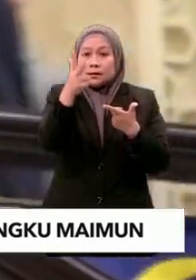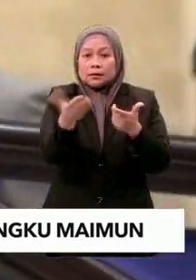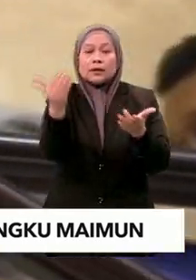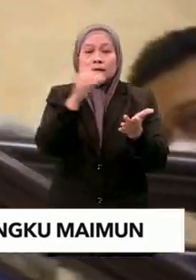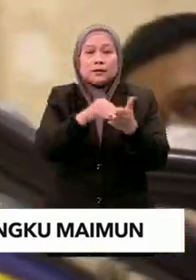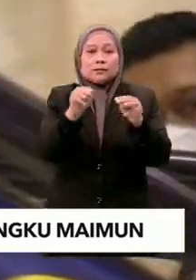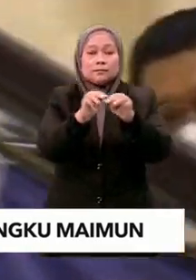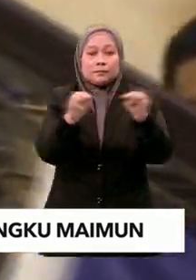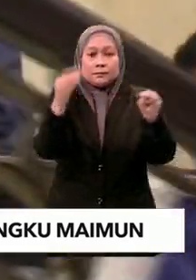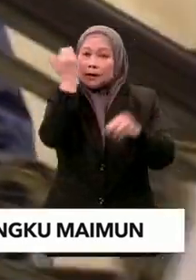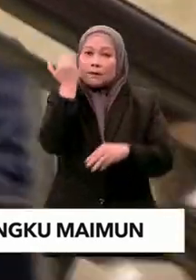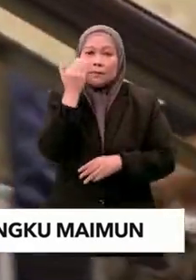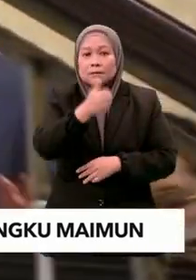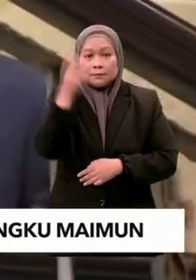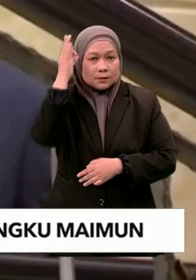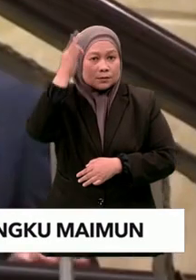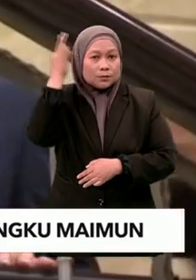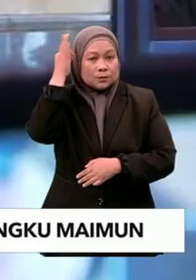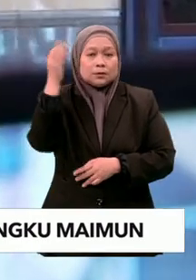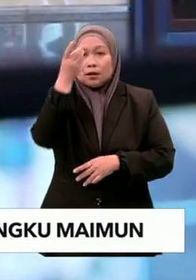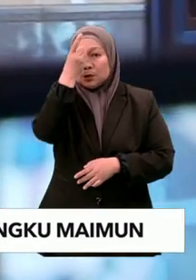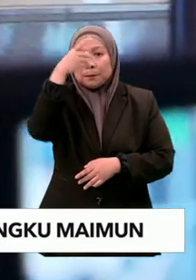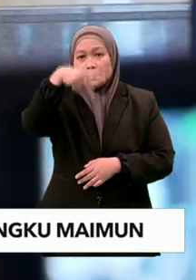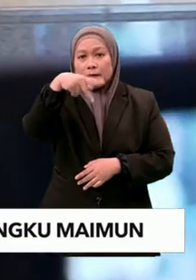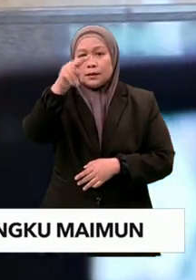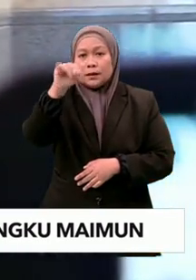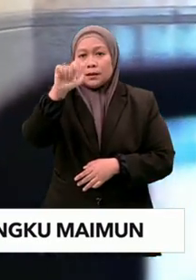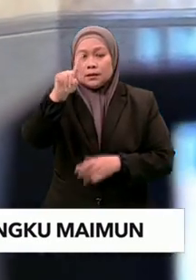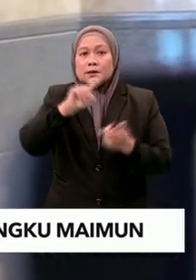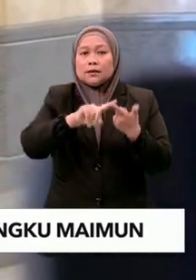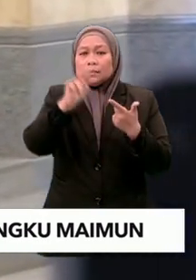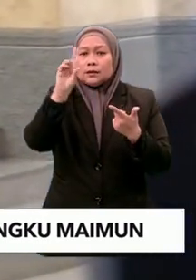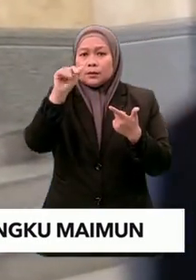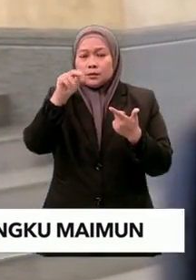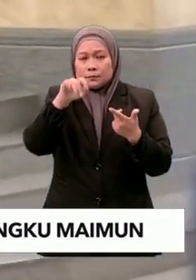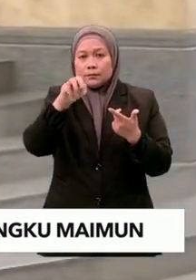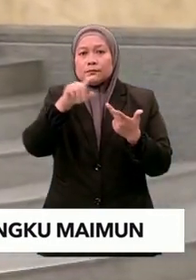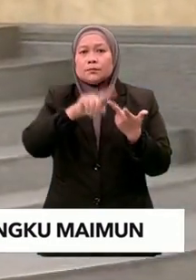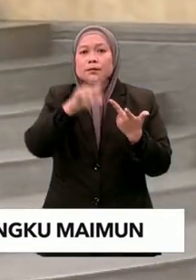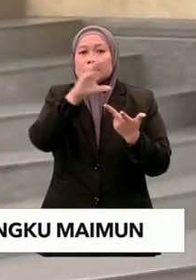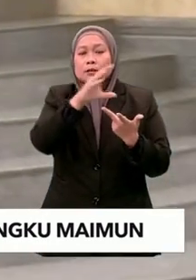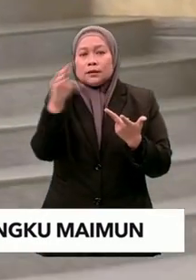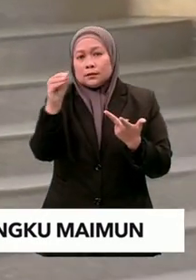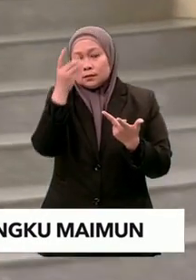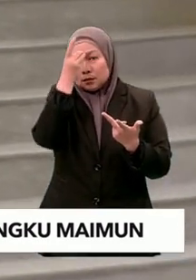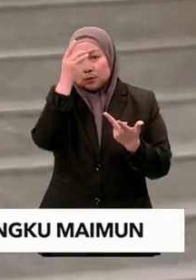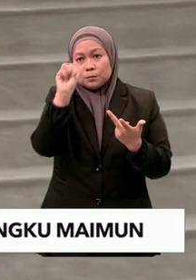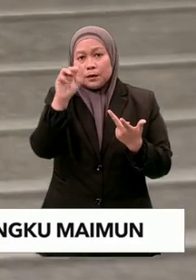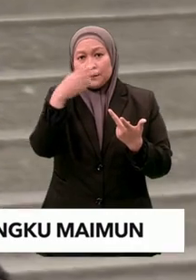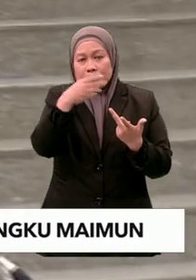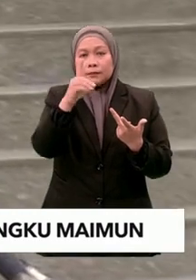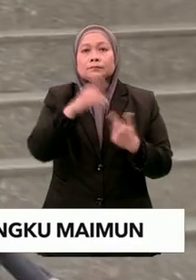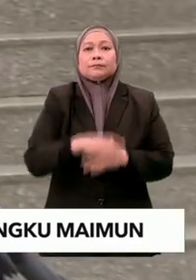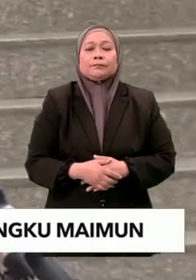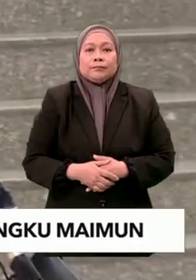Hakim Mahkamah persekutuan jatuh pi0 ini dacok merrill lynch James Wan ketuk Muhammad zabidin